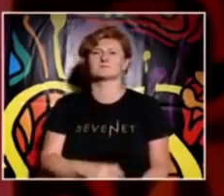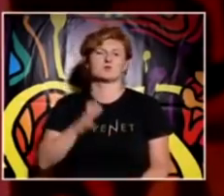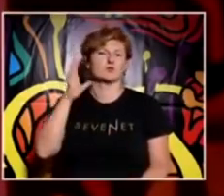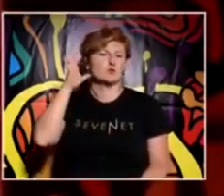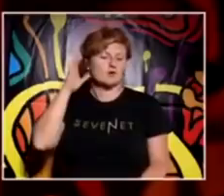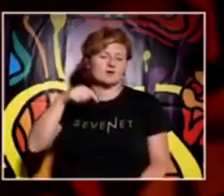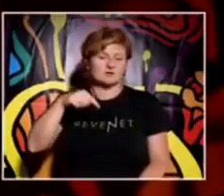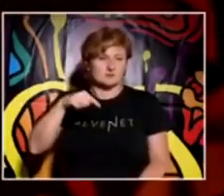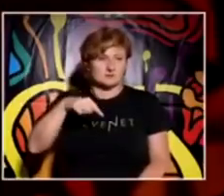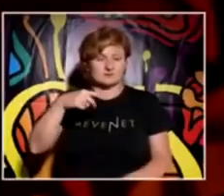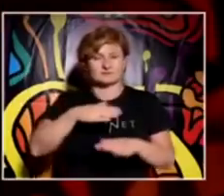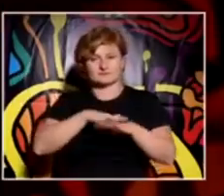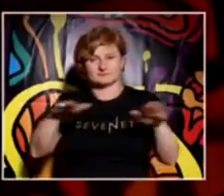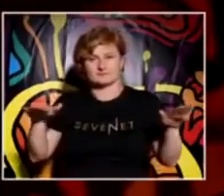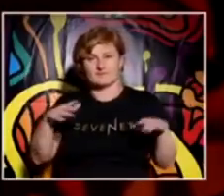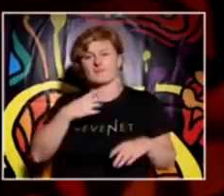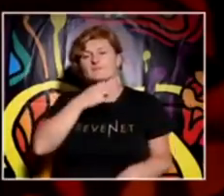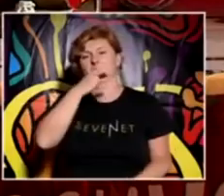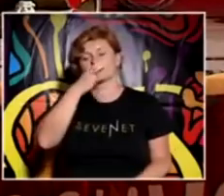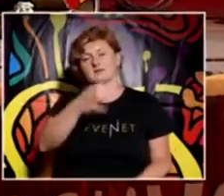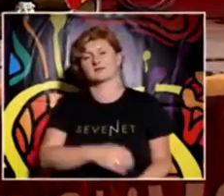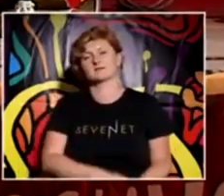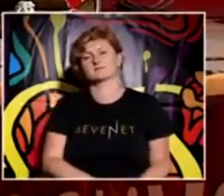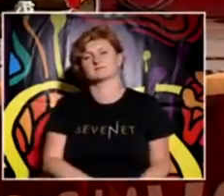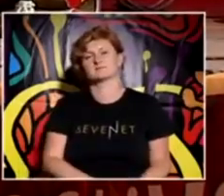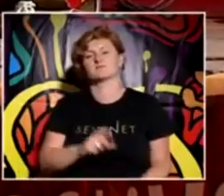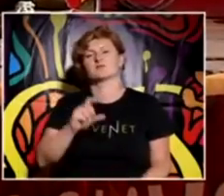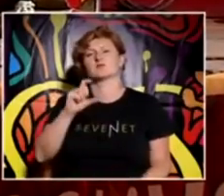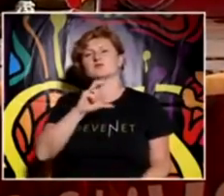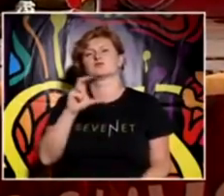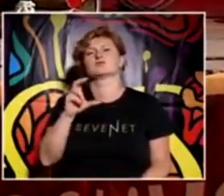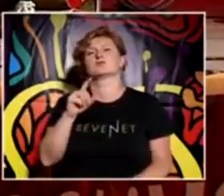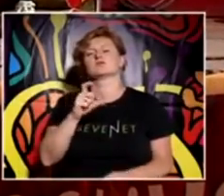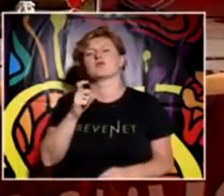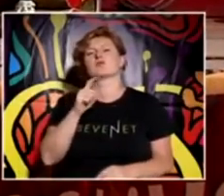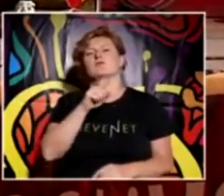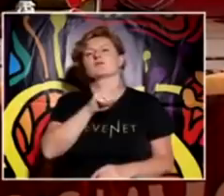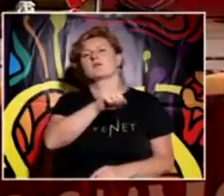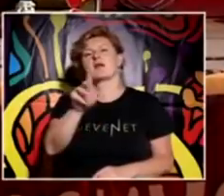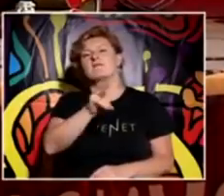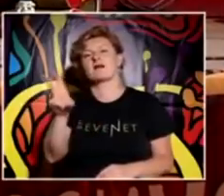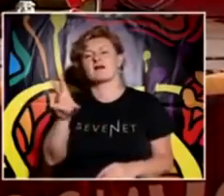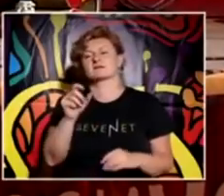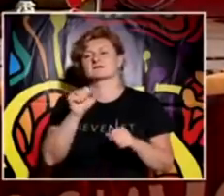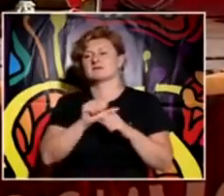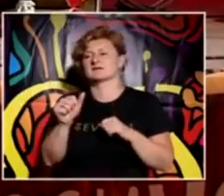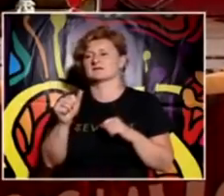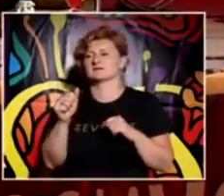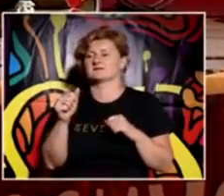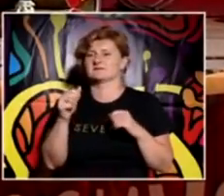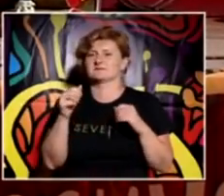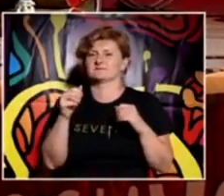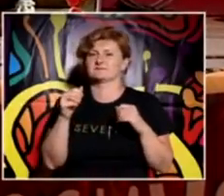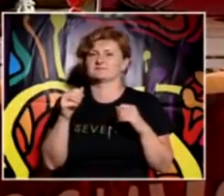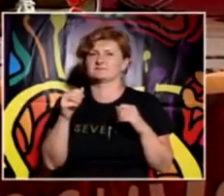dzisiaj tutaj na scenie, moje pytanie do was teraz brzmi, czym dla was są takie wyjątkowe spotkania w podróży? Spotkania z